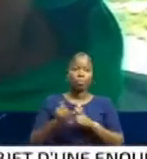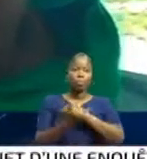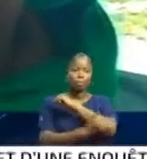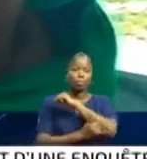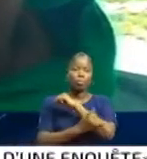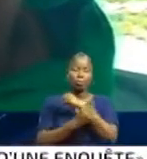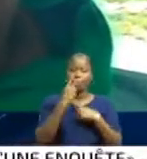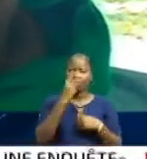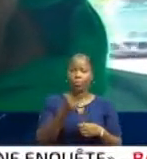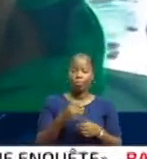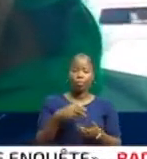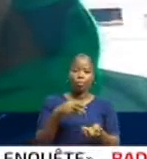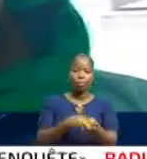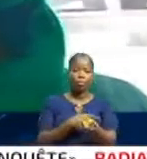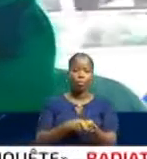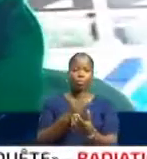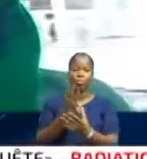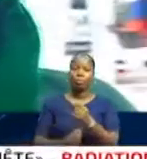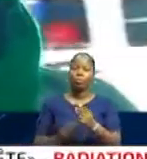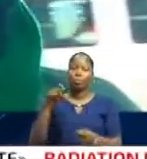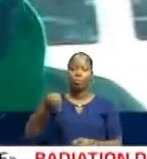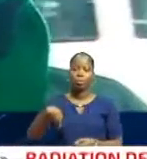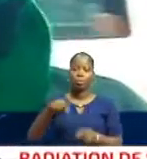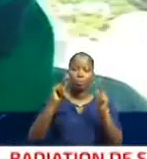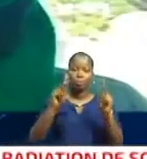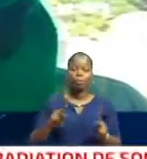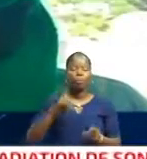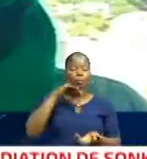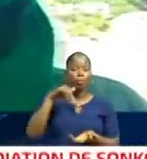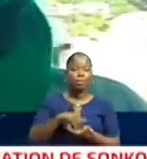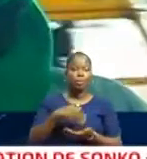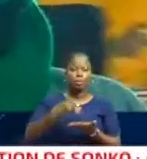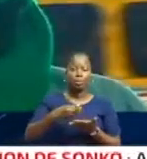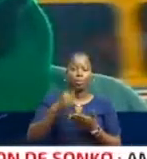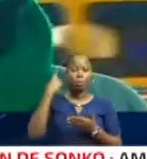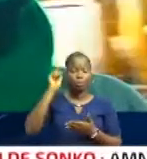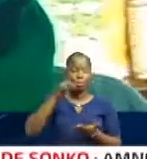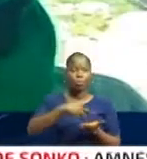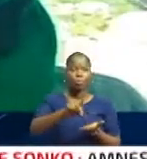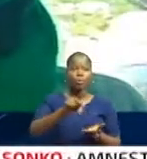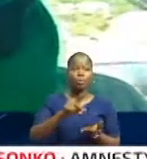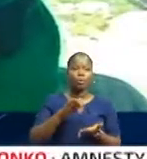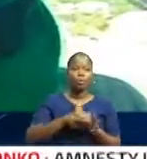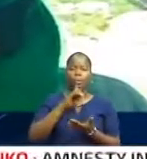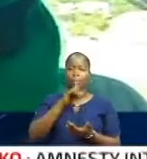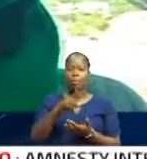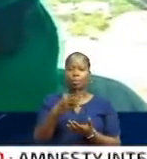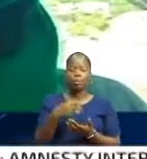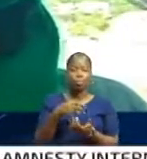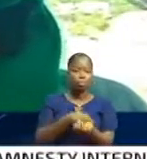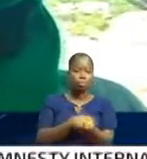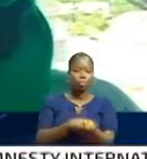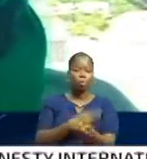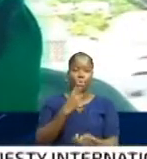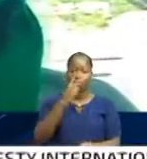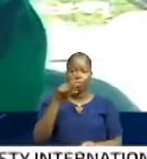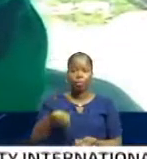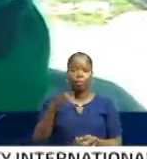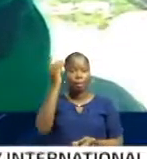moutons sauf que les gens n'ont pas d'argent pour acheter ses moutons là et j'ai constaté aussi qu'ici à